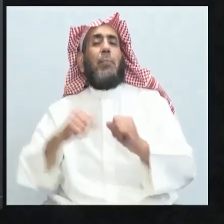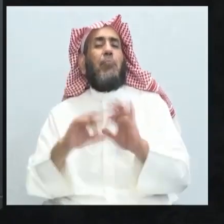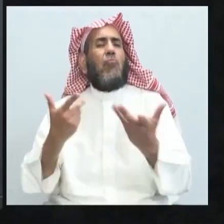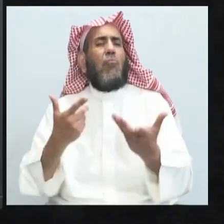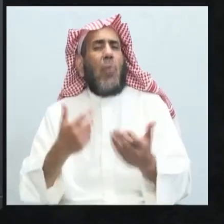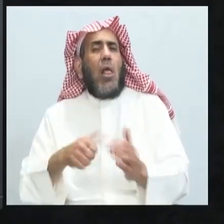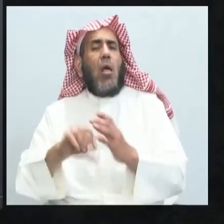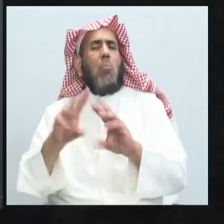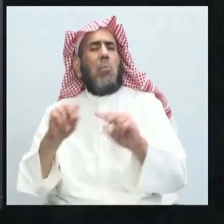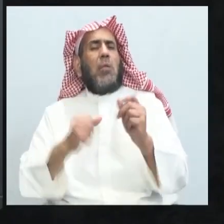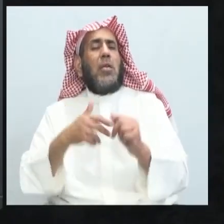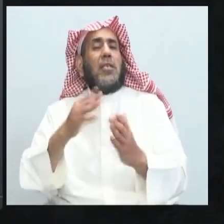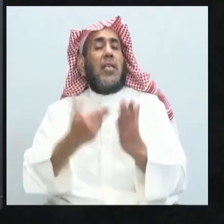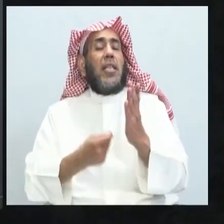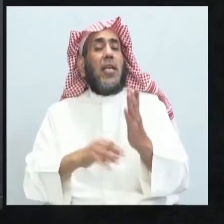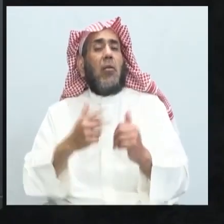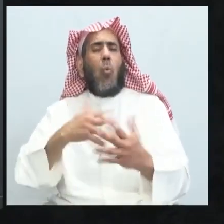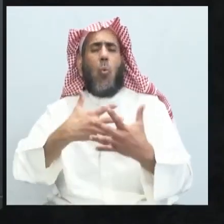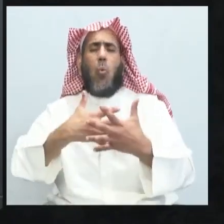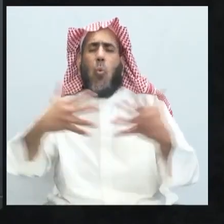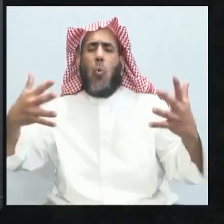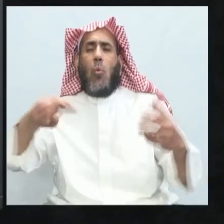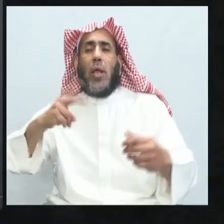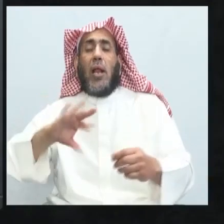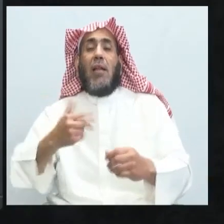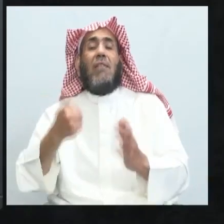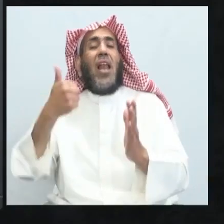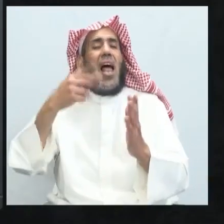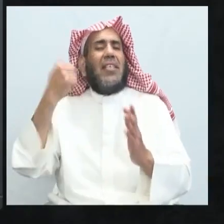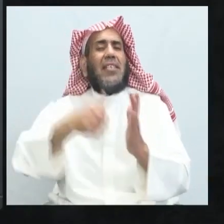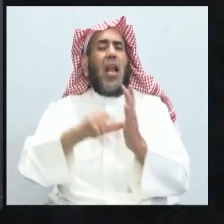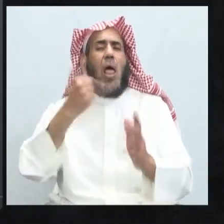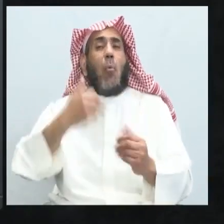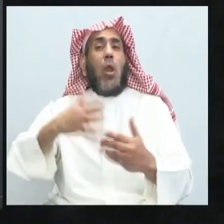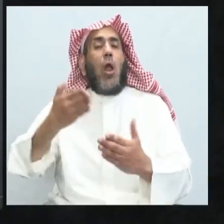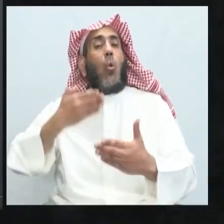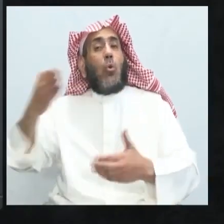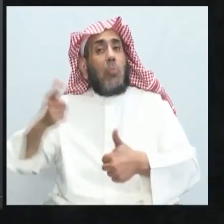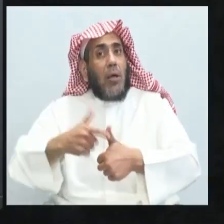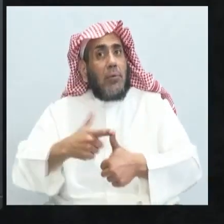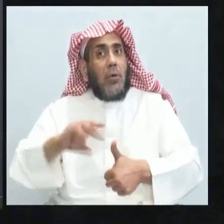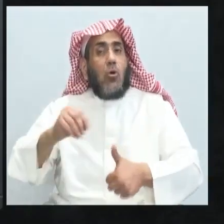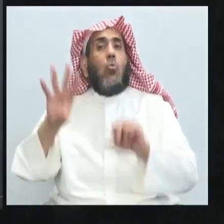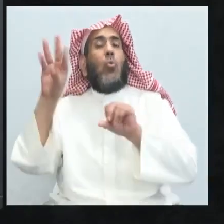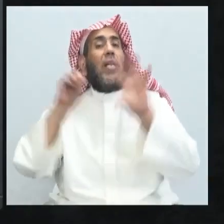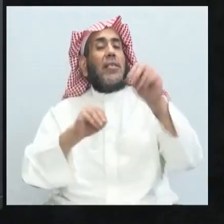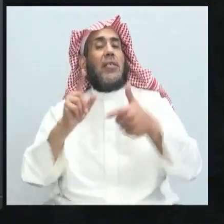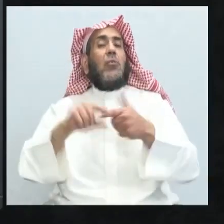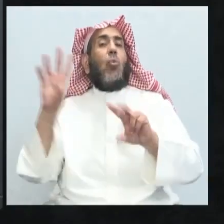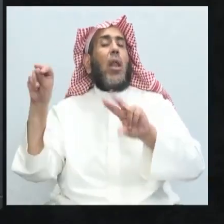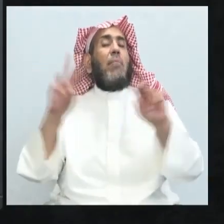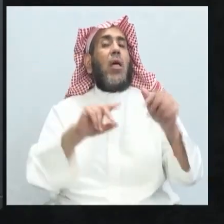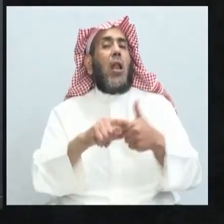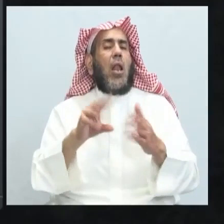الجاهلي بما تميز النثر الجاهلي وعرفنا النثر كثير انواعه كثيره لكن في العصر الجاهلي لم يبرز الا الخطبه والقصص والامثال عرفنا الخطبه